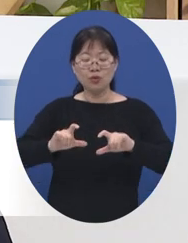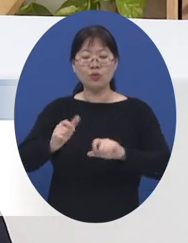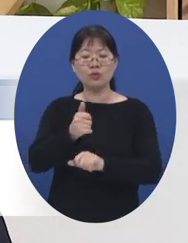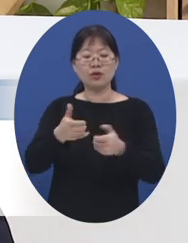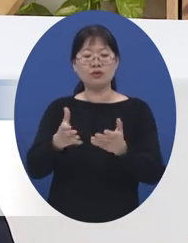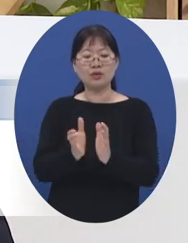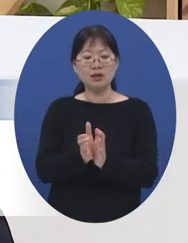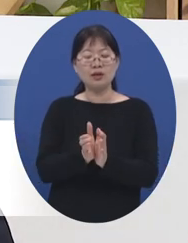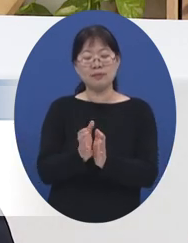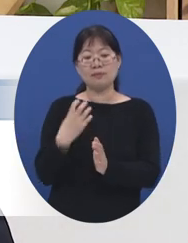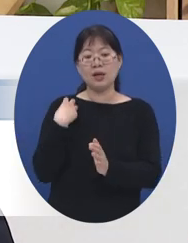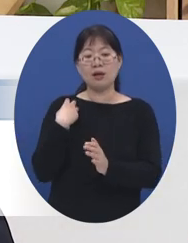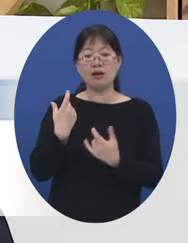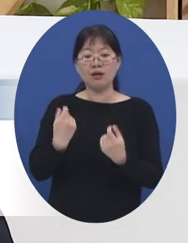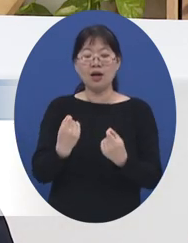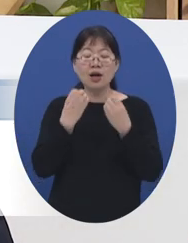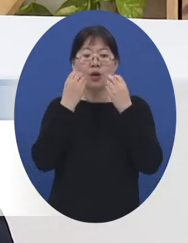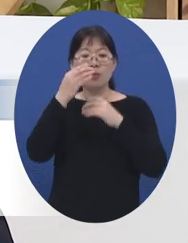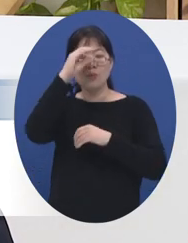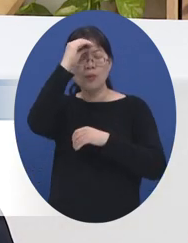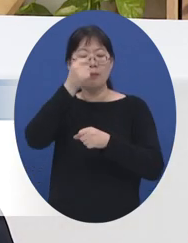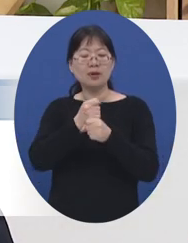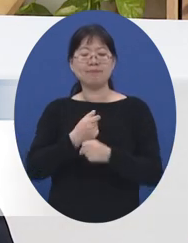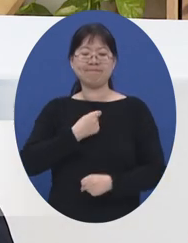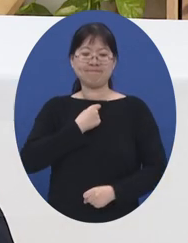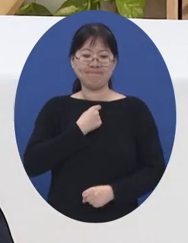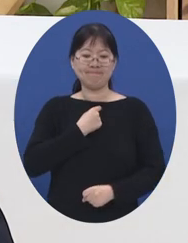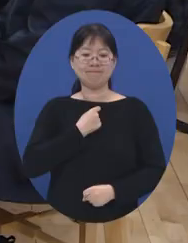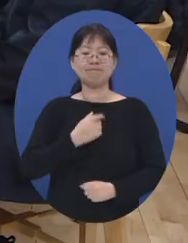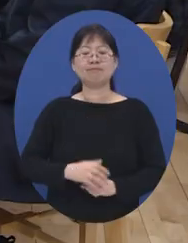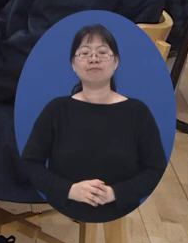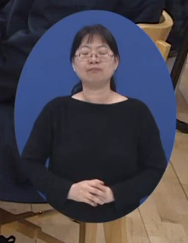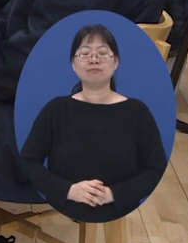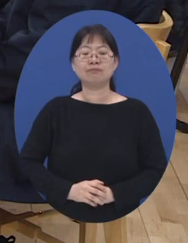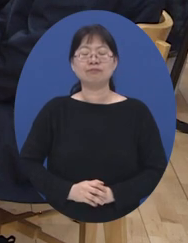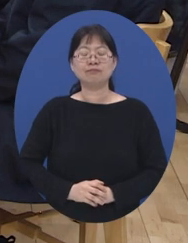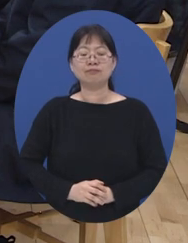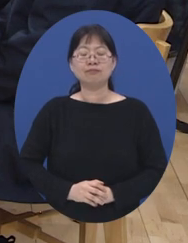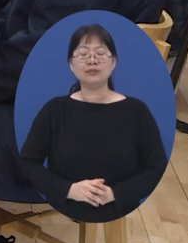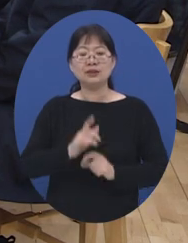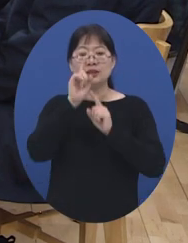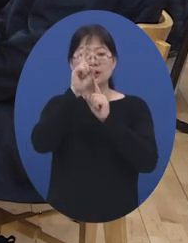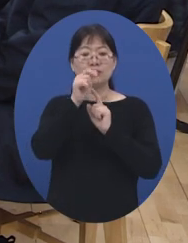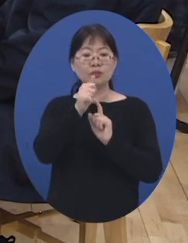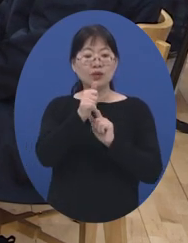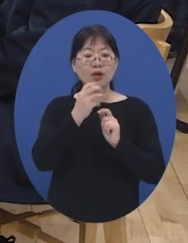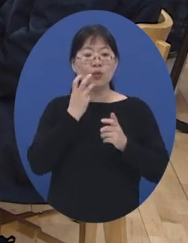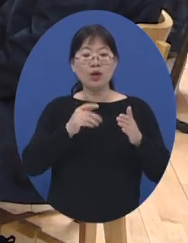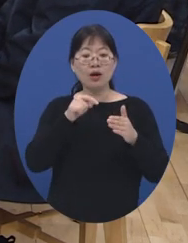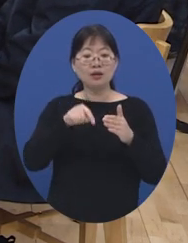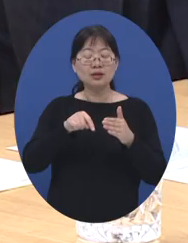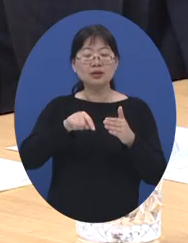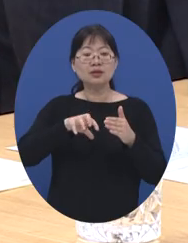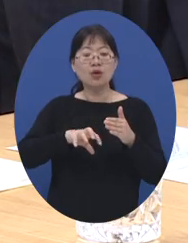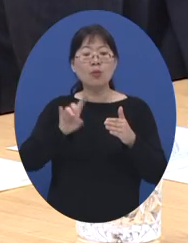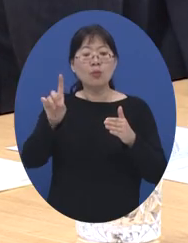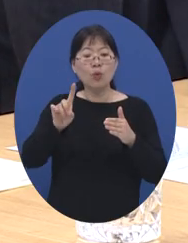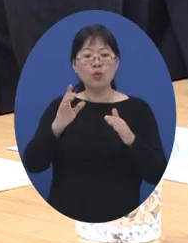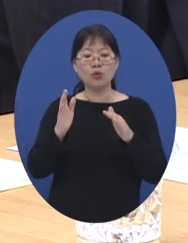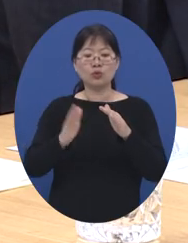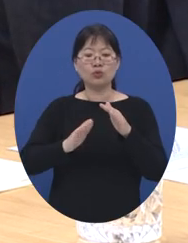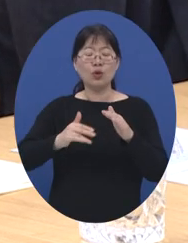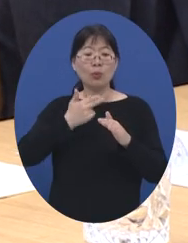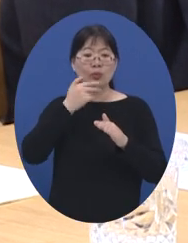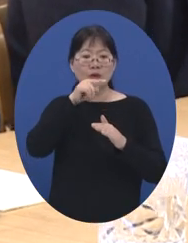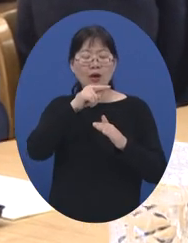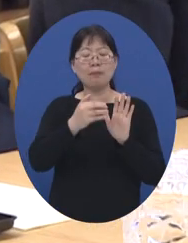핵심이라고 봅니다. 어쨌든 새로운 모범을 한번 만들어보도록 노력하겠고요. 이재명 경기도지사는 경기도에서만큼은 절대 불공정 행위를